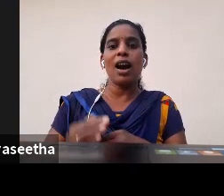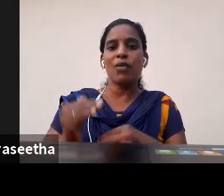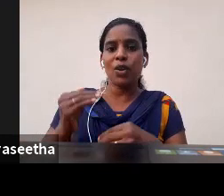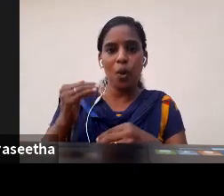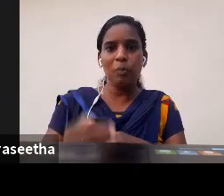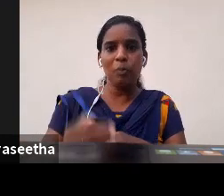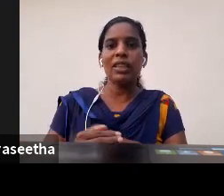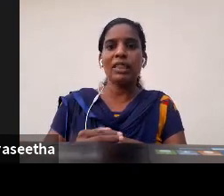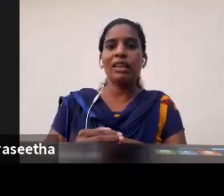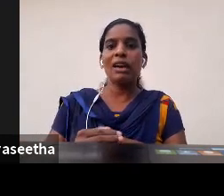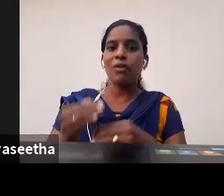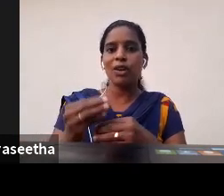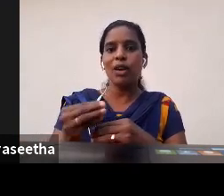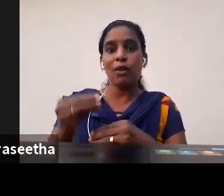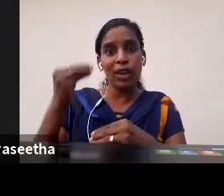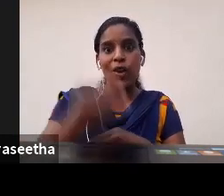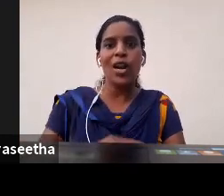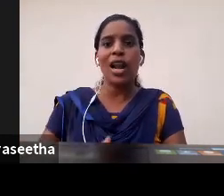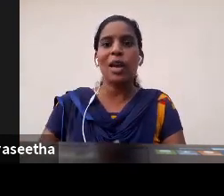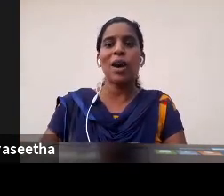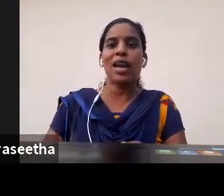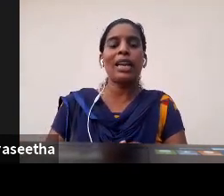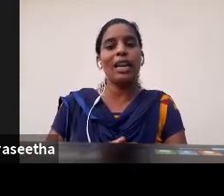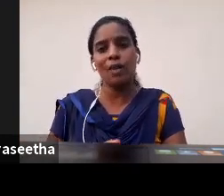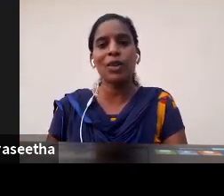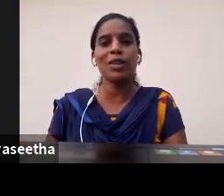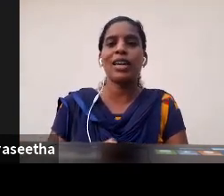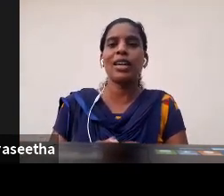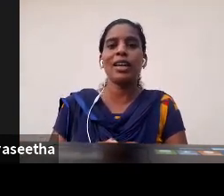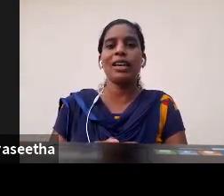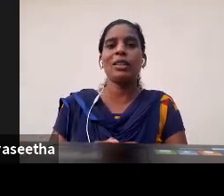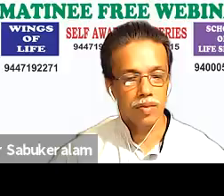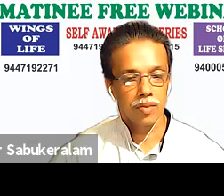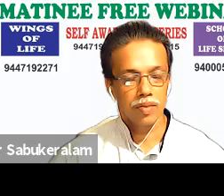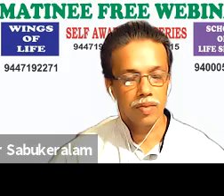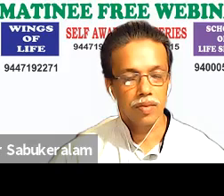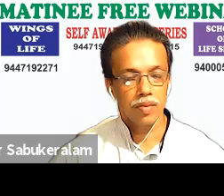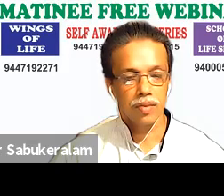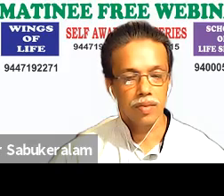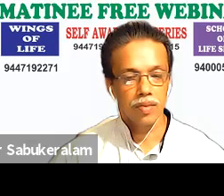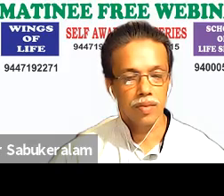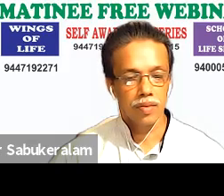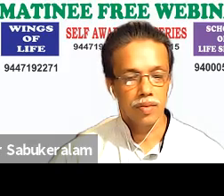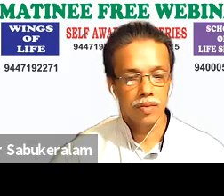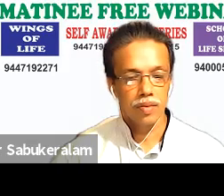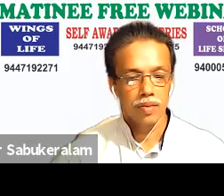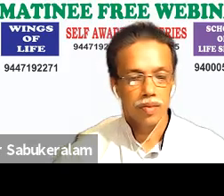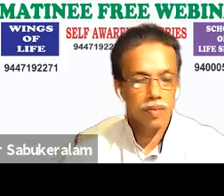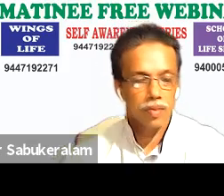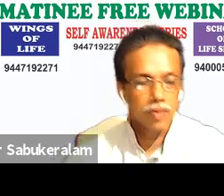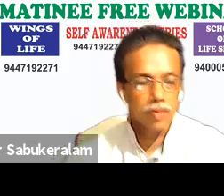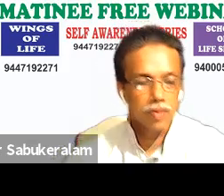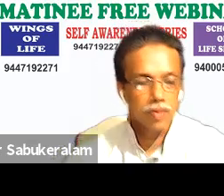ചേർന്ന് അവർക്കൊപ്പം നിന്ന് അവരിലൊരാളായി മാറാൻ എല്ലാവർക്കും കഴിയട്ടെ എന്ന് പ്രാർത്ഥിക്കുന്നു, ആശംസിക്കുന്നു,